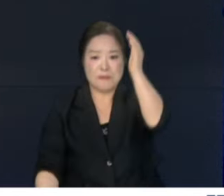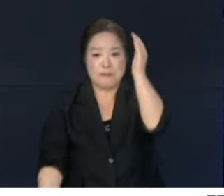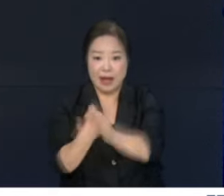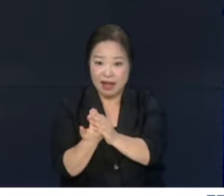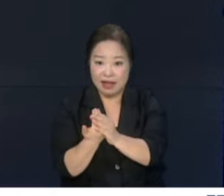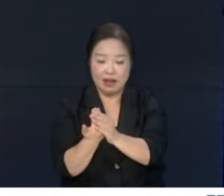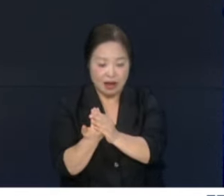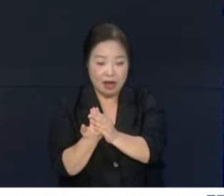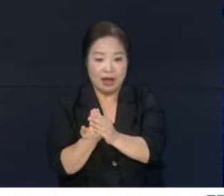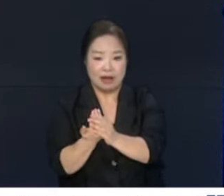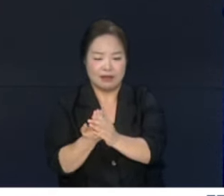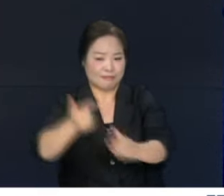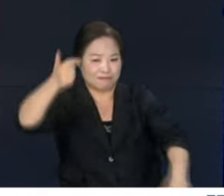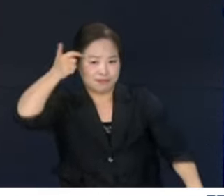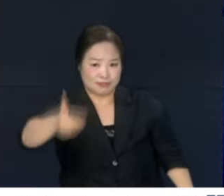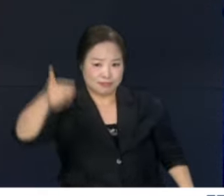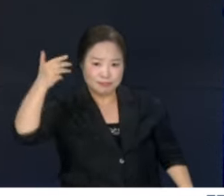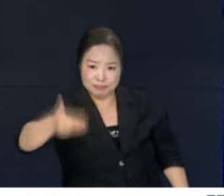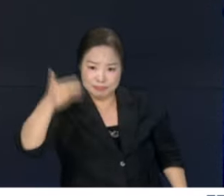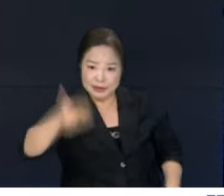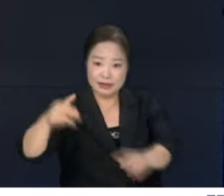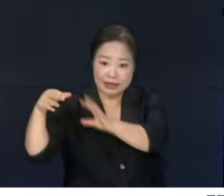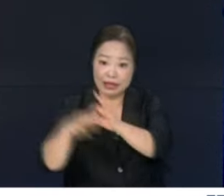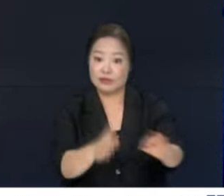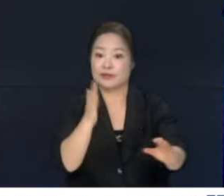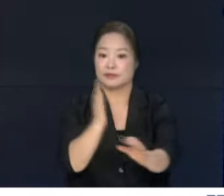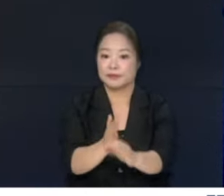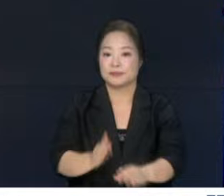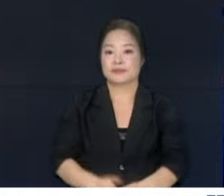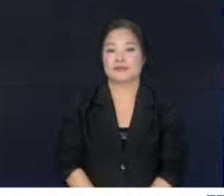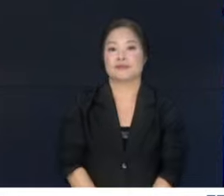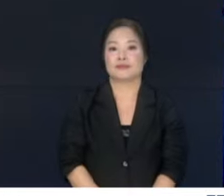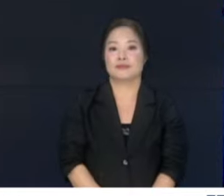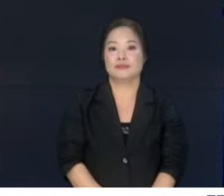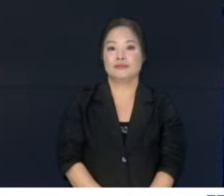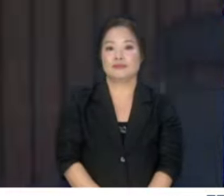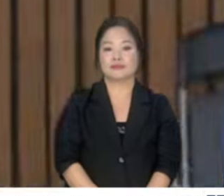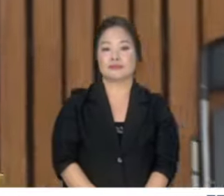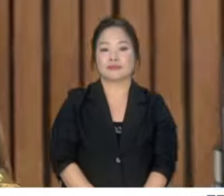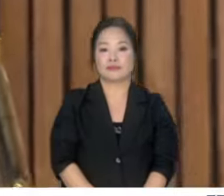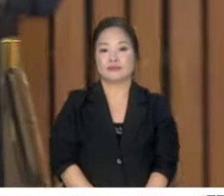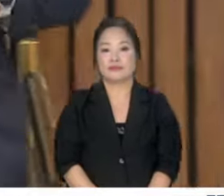주장하면서 공세의 수위를 끌어올리고 있습니다. 정다혜 기자입니다.